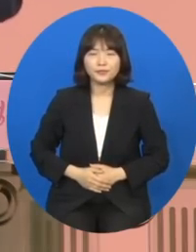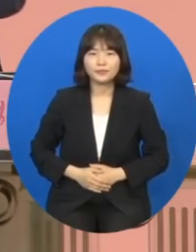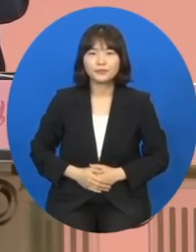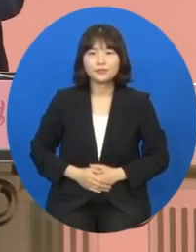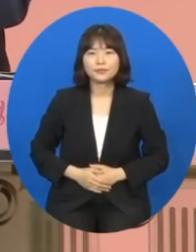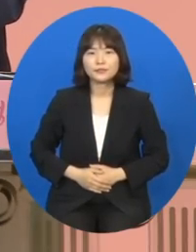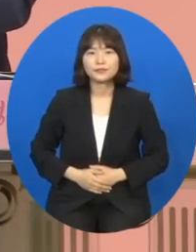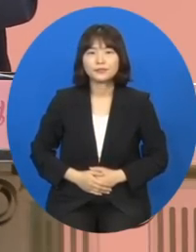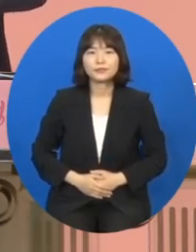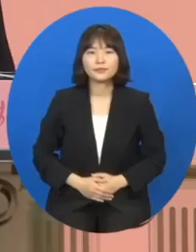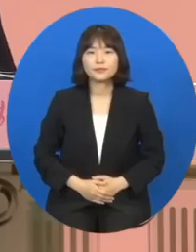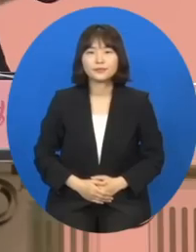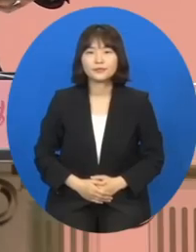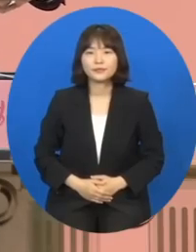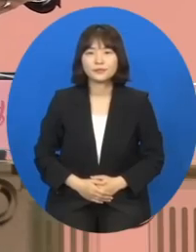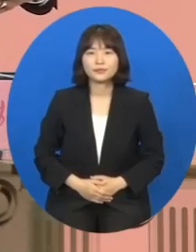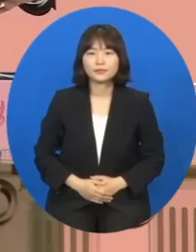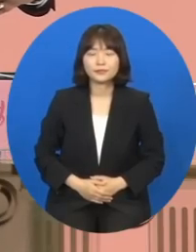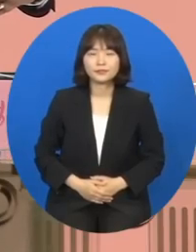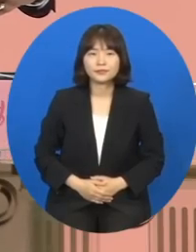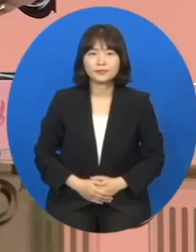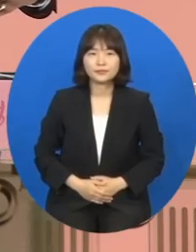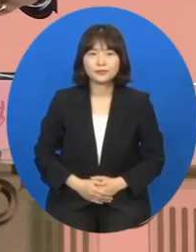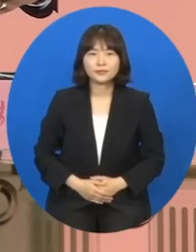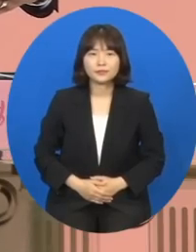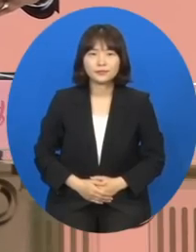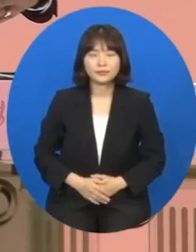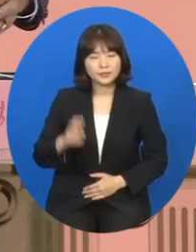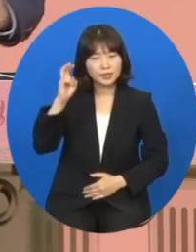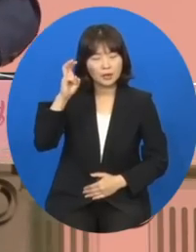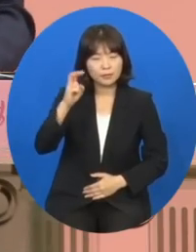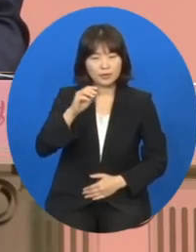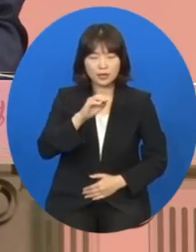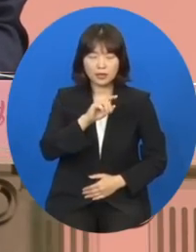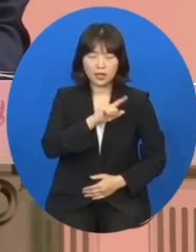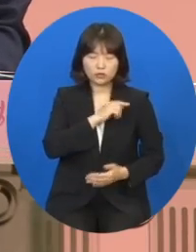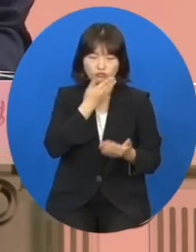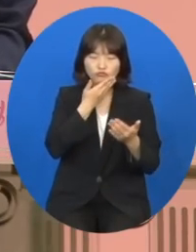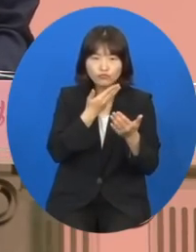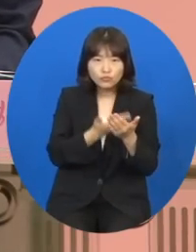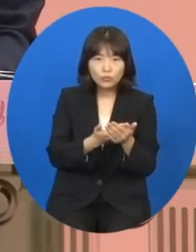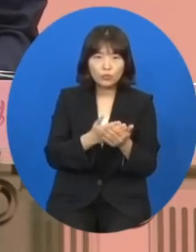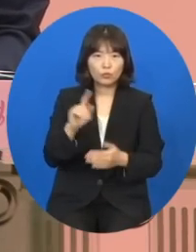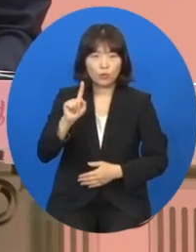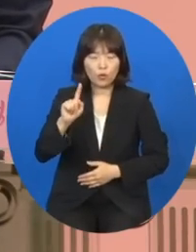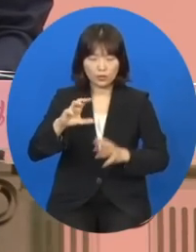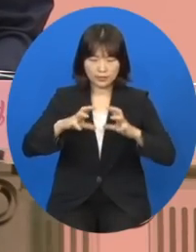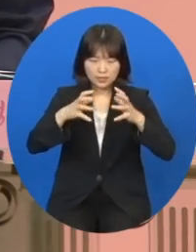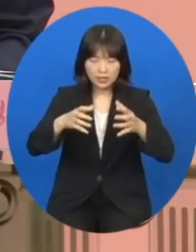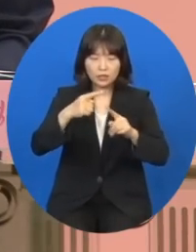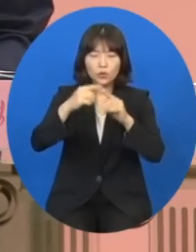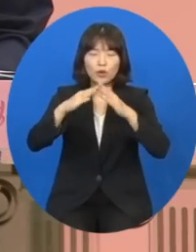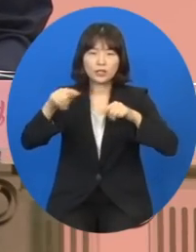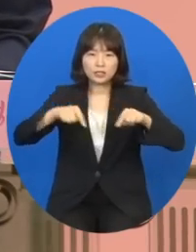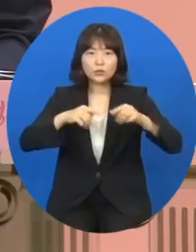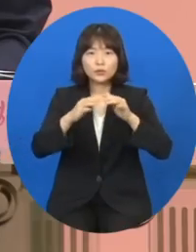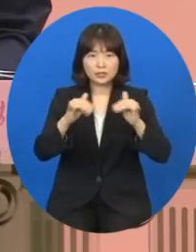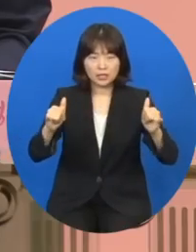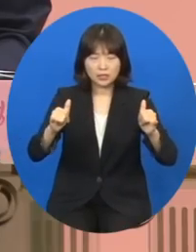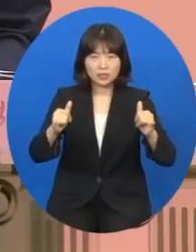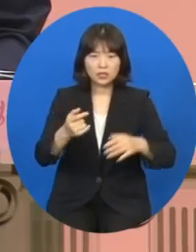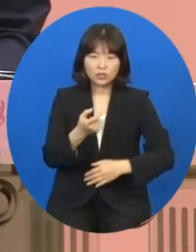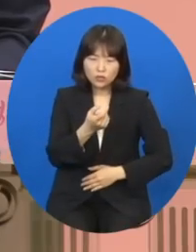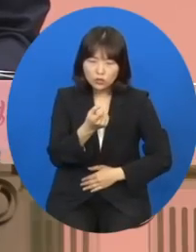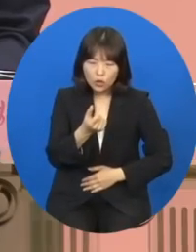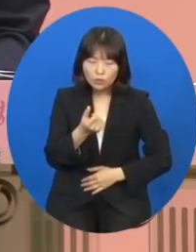에는 뭐 on 뭘 즉 며 위치를 아마도 가장 중요한 것은 세계 교회 지도자들이 서로 조금씩